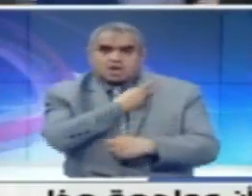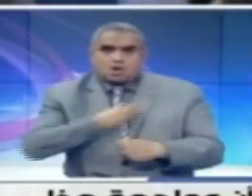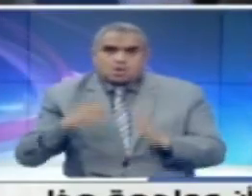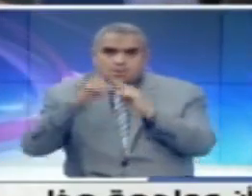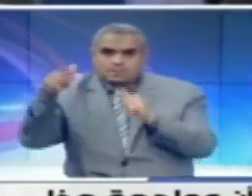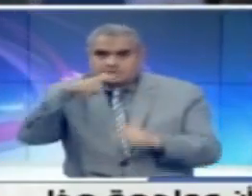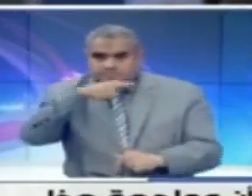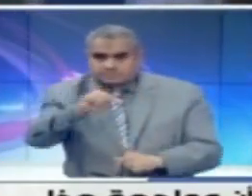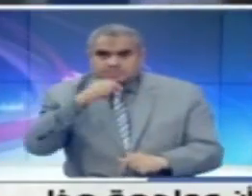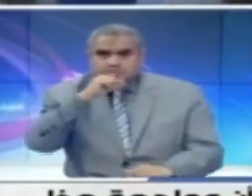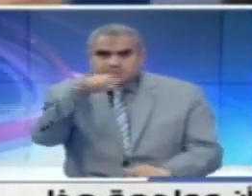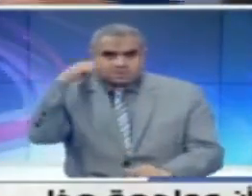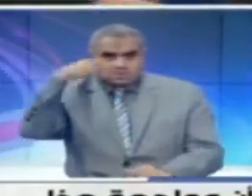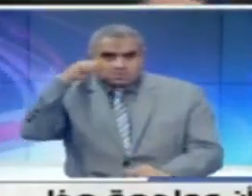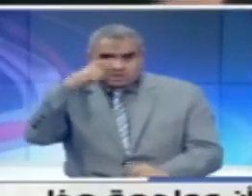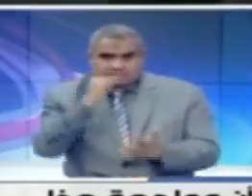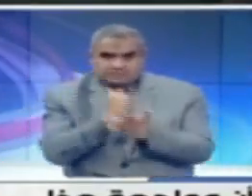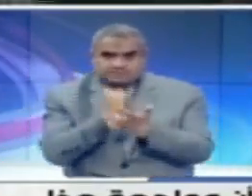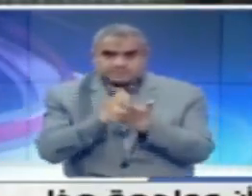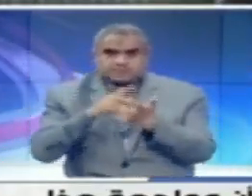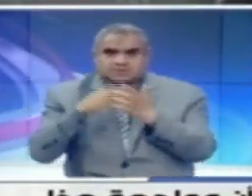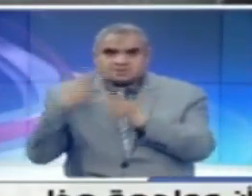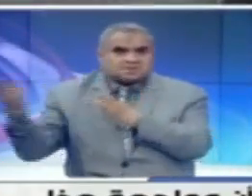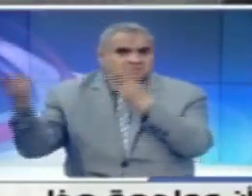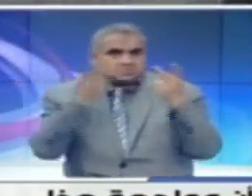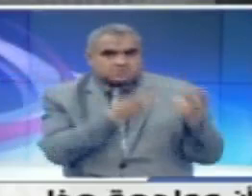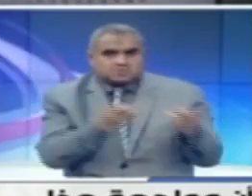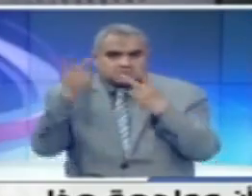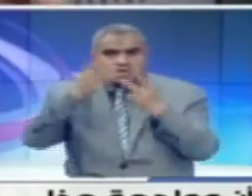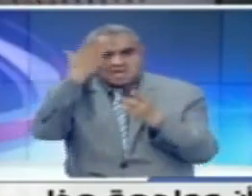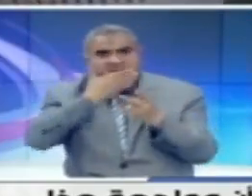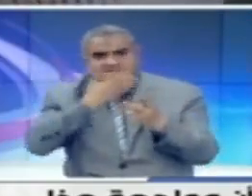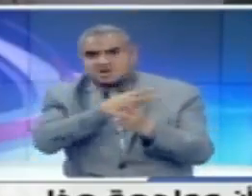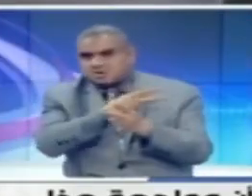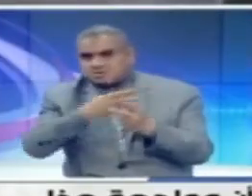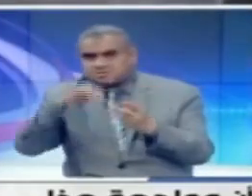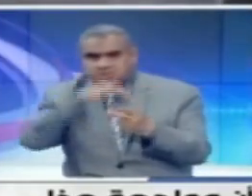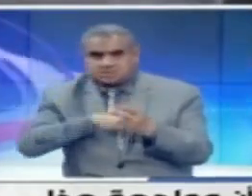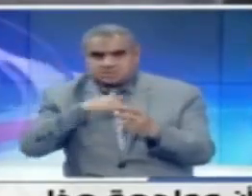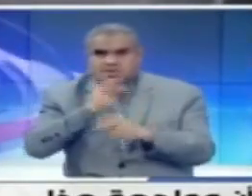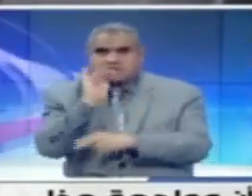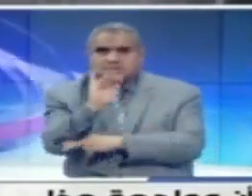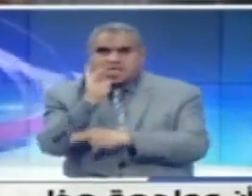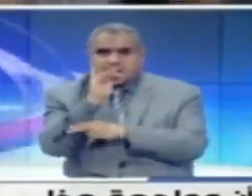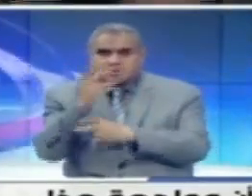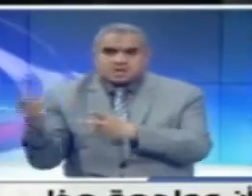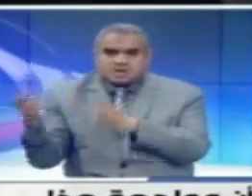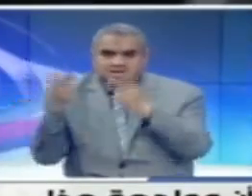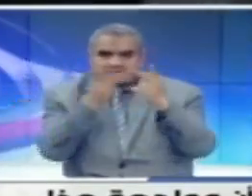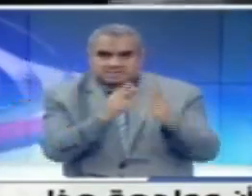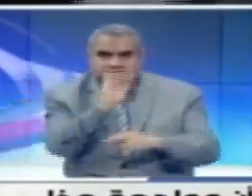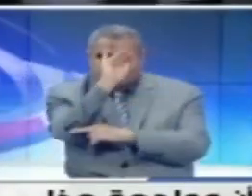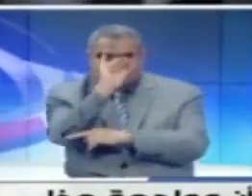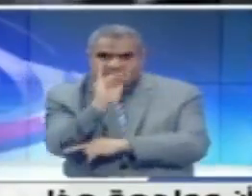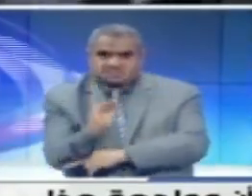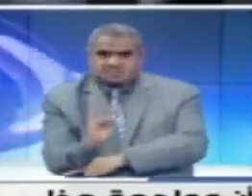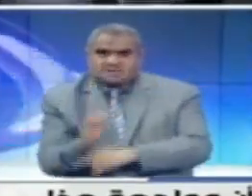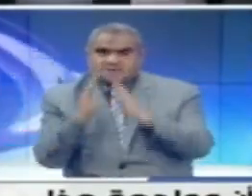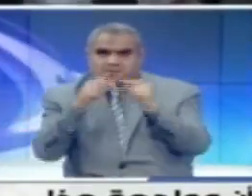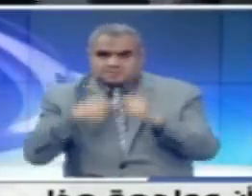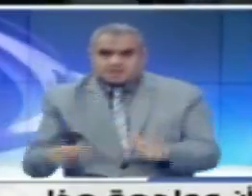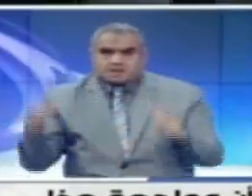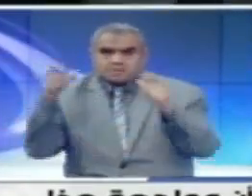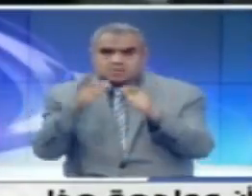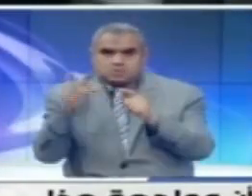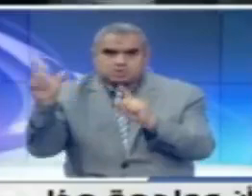عن تقديرها لجميع الوفود وخاصة الأطراف الأفريقية على ثقتهم ودعمهم لاستضافة مصر للمؤتمر